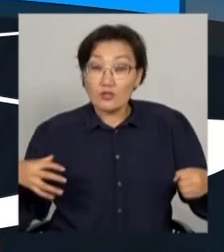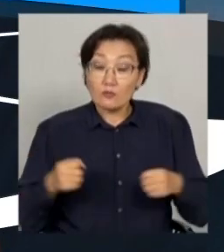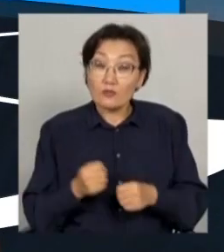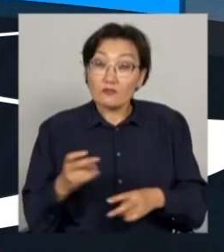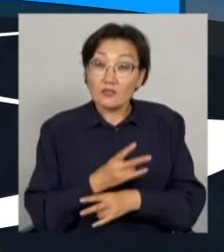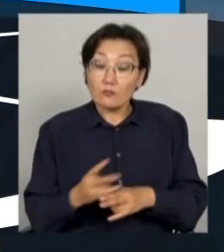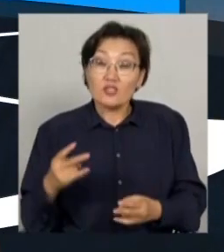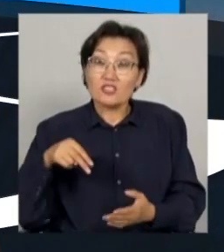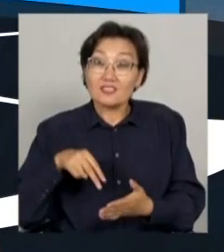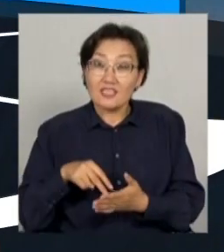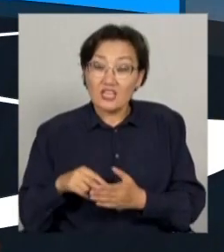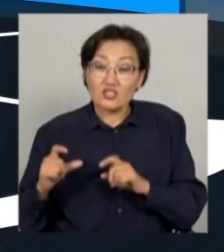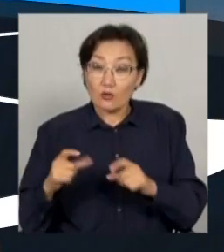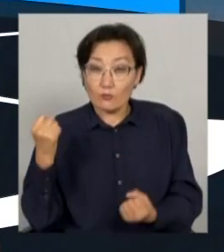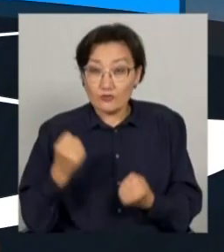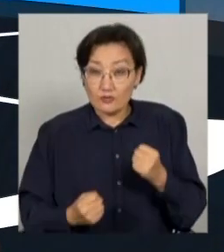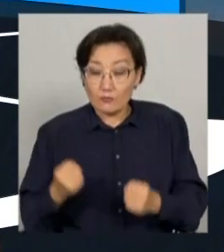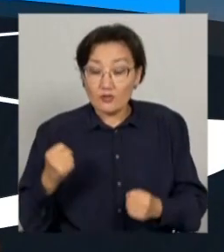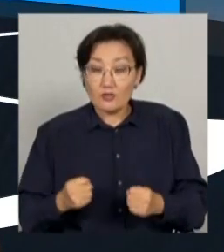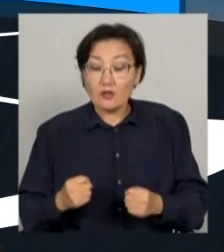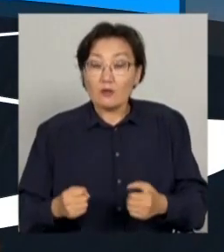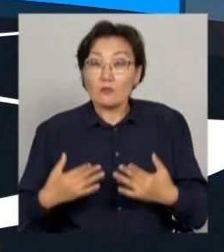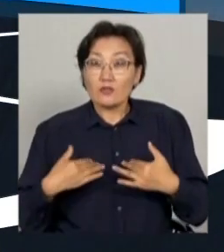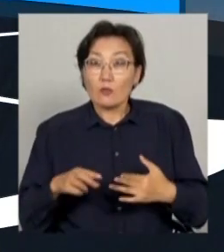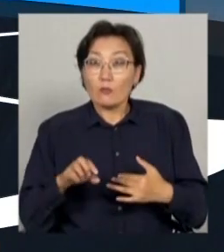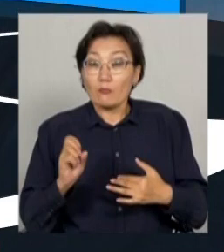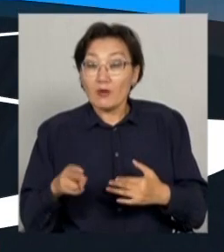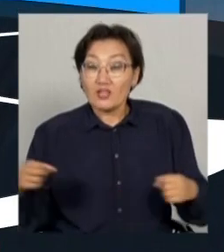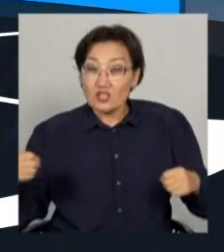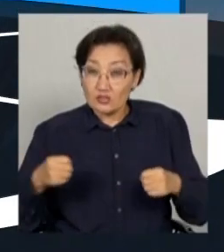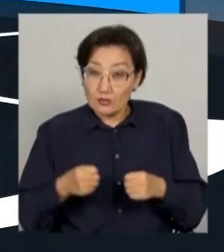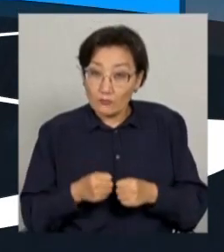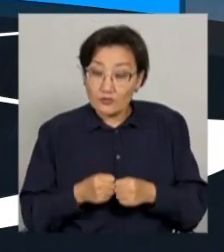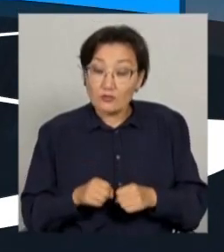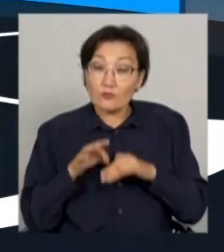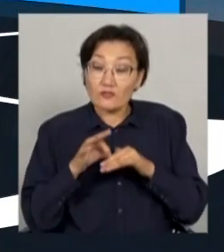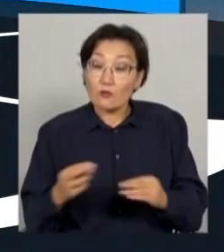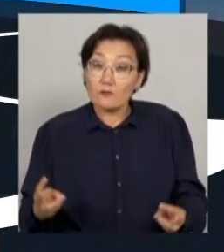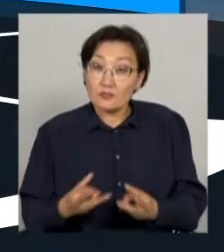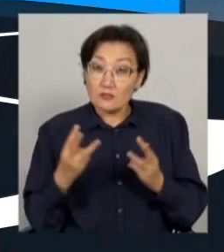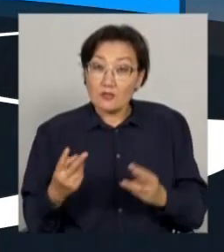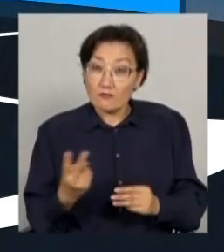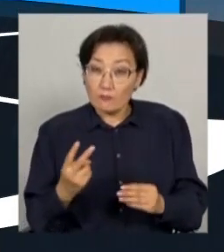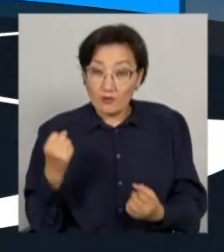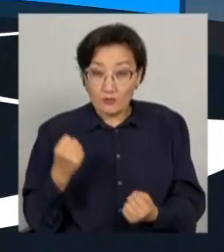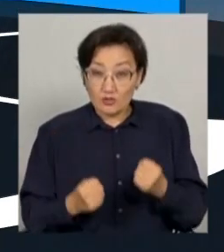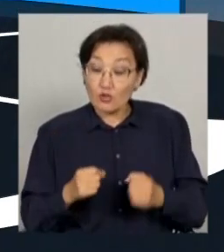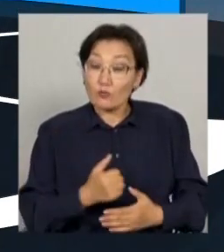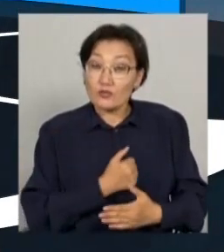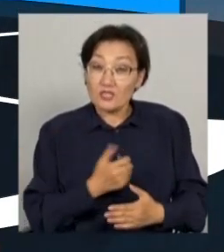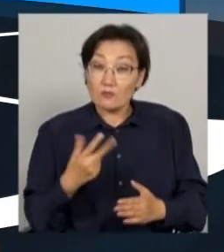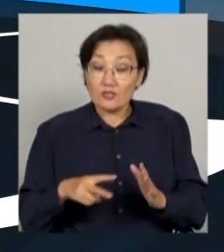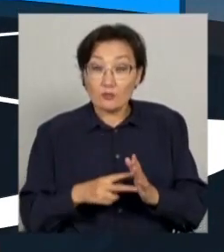ночью в припаркованный грузовик. Удар пришелся прямо в топливный бак большегруза, что привело к возгоранию обеих машин. К